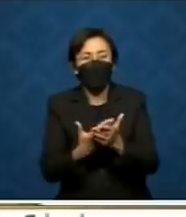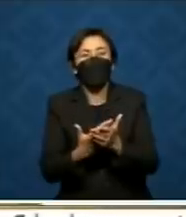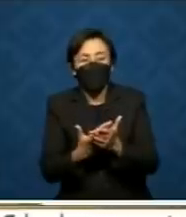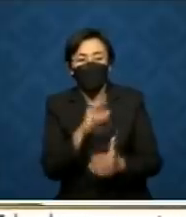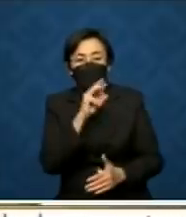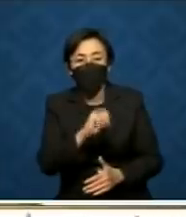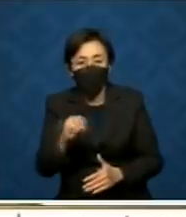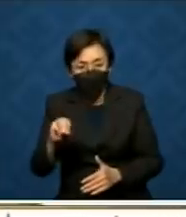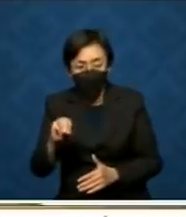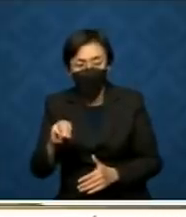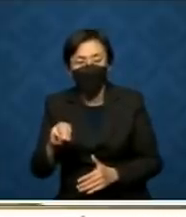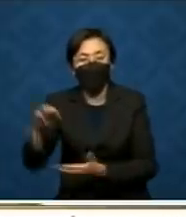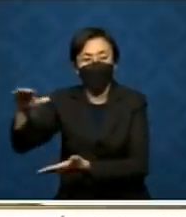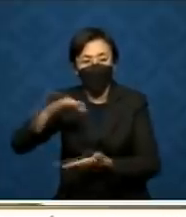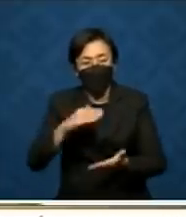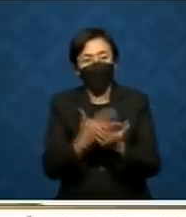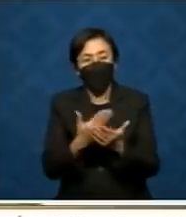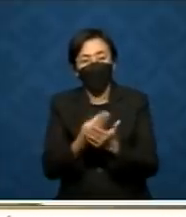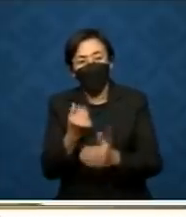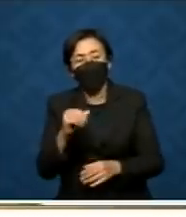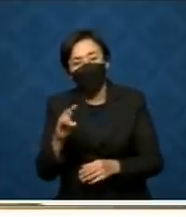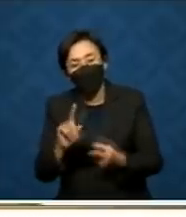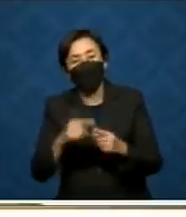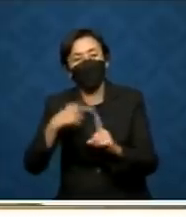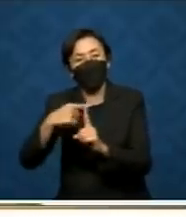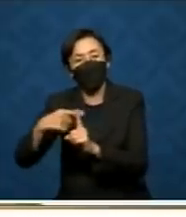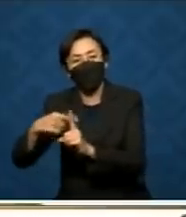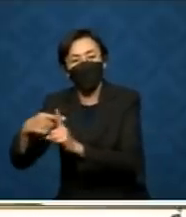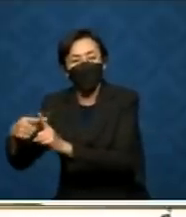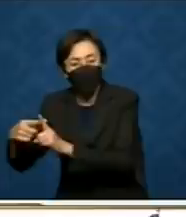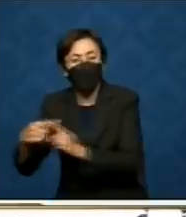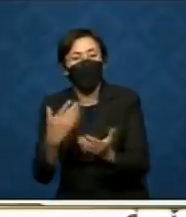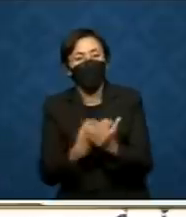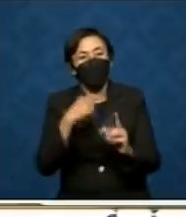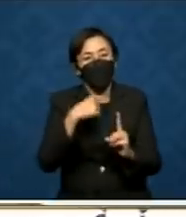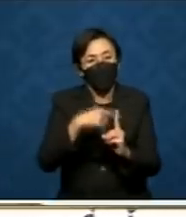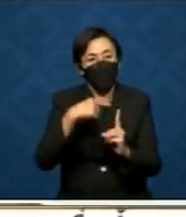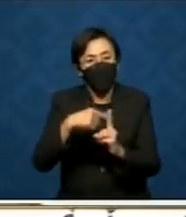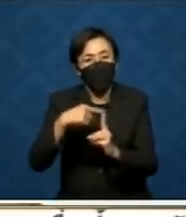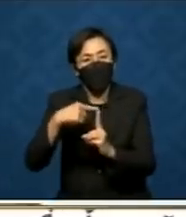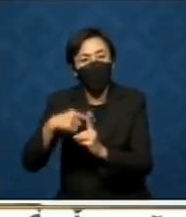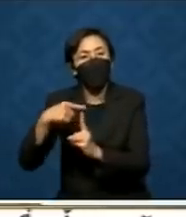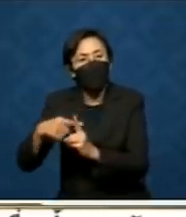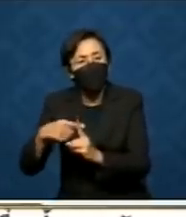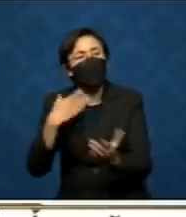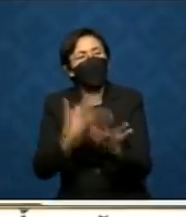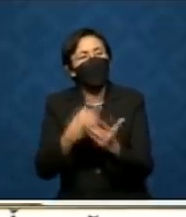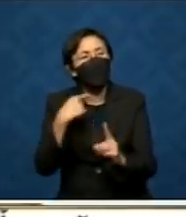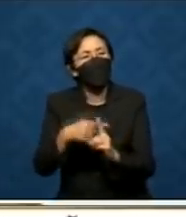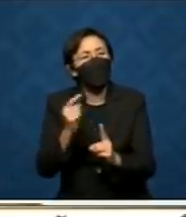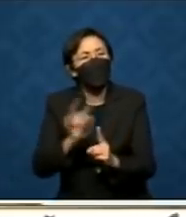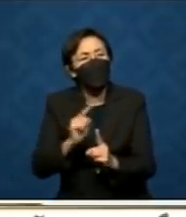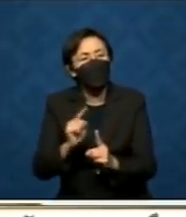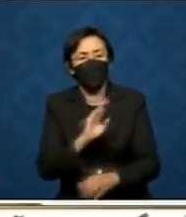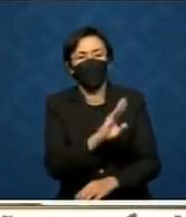เดินหน้าเข้ามาปั๊บต้องมาเท่านั้น 17บาทมาดวงนี้อีกบวกบวกบวกบวกค่าอะไรของคนล่ะไอ้บวกอยู่บริษัท